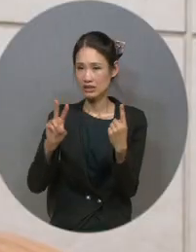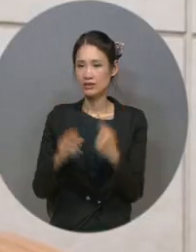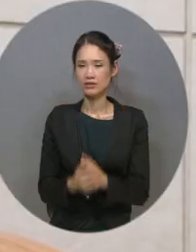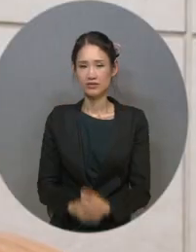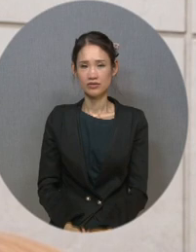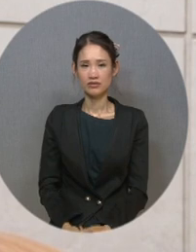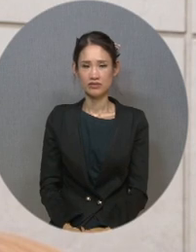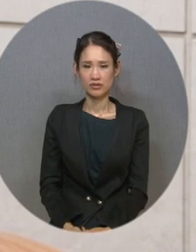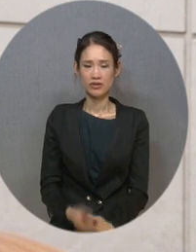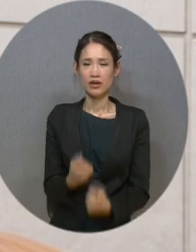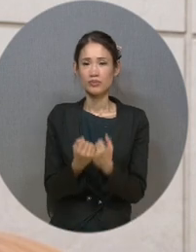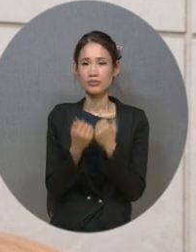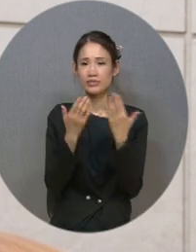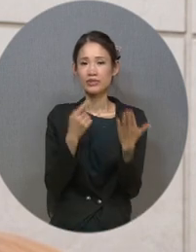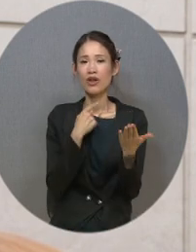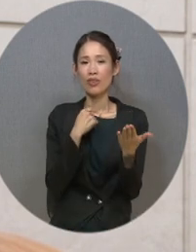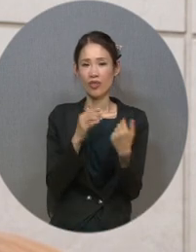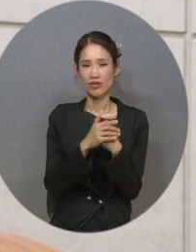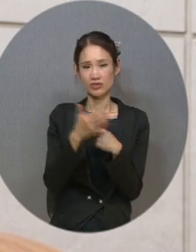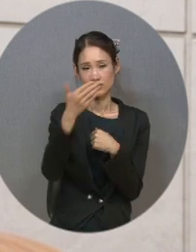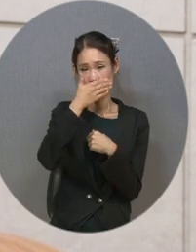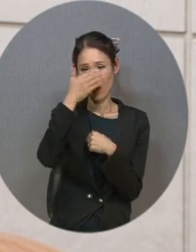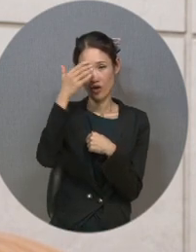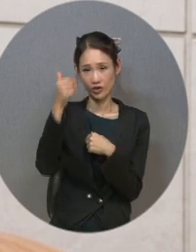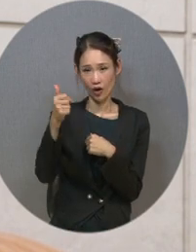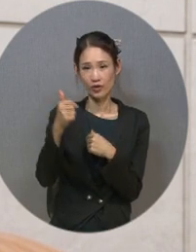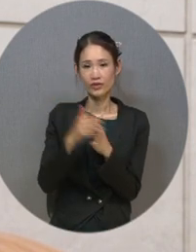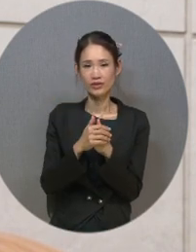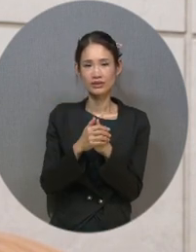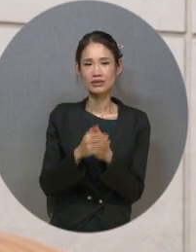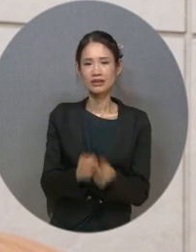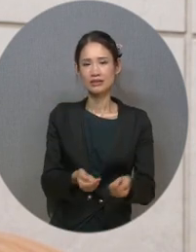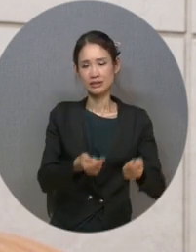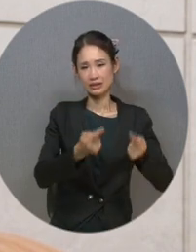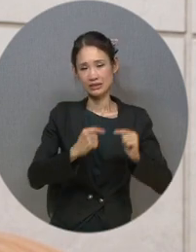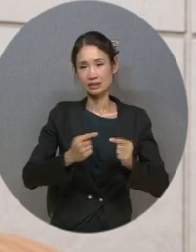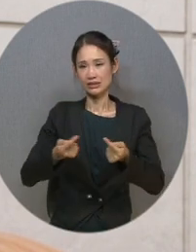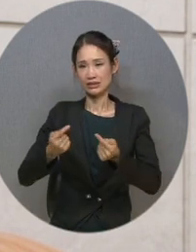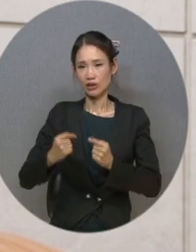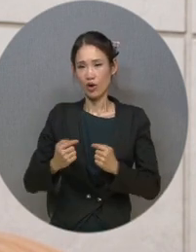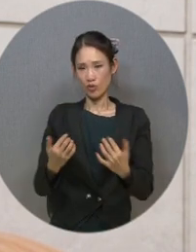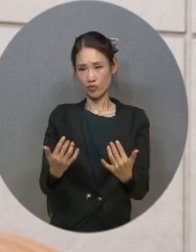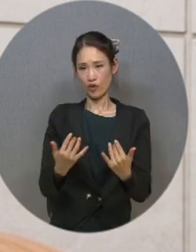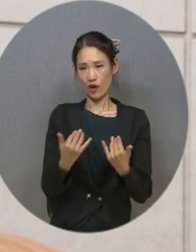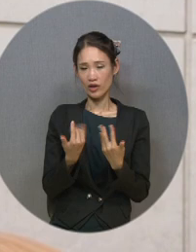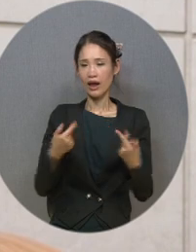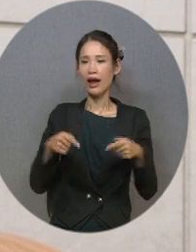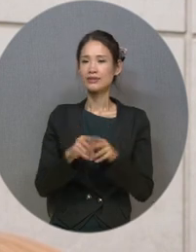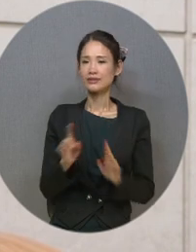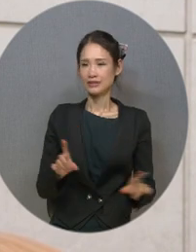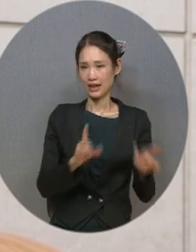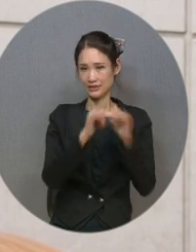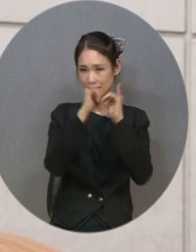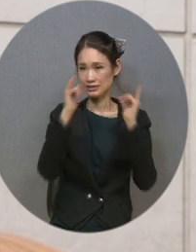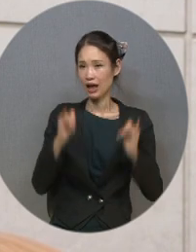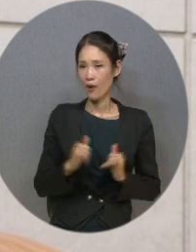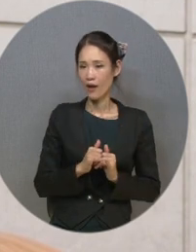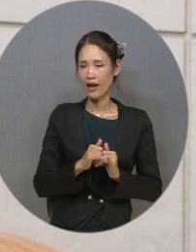아까 제가 말씀드렸던 청년들이 들어와 사는 사회를 만들어야 네. 지방 소멸, 농촌